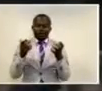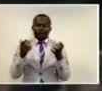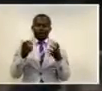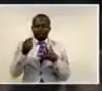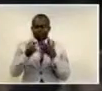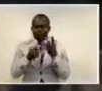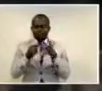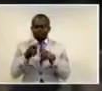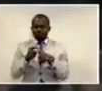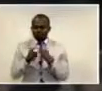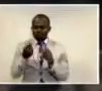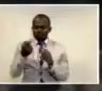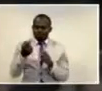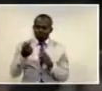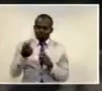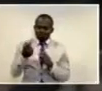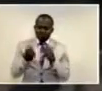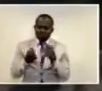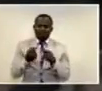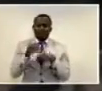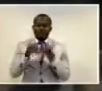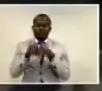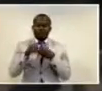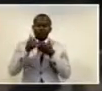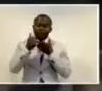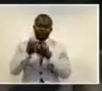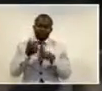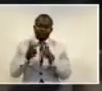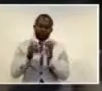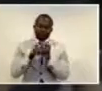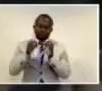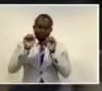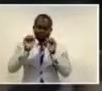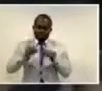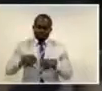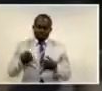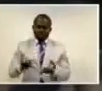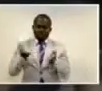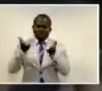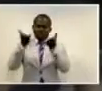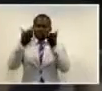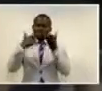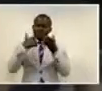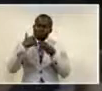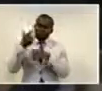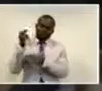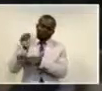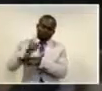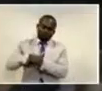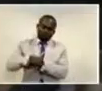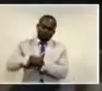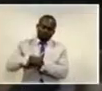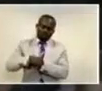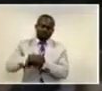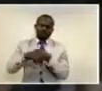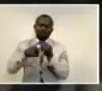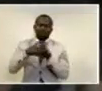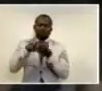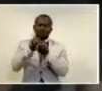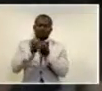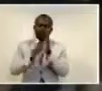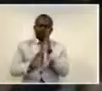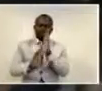utuntu tumwe dutoya ariko tubatunze kandi dushobora kuzamuka tukarushaho kubateza